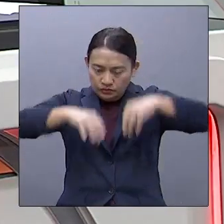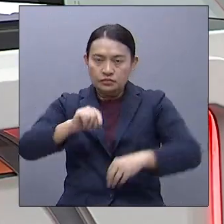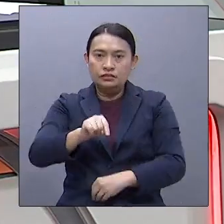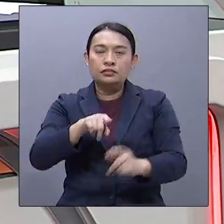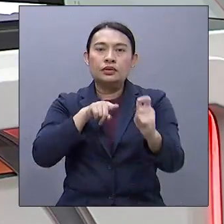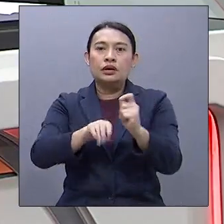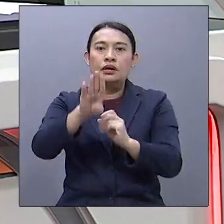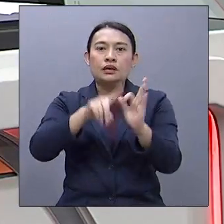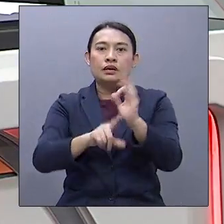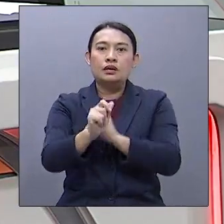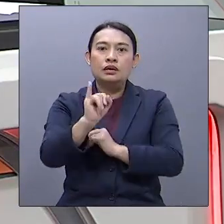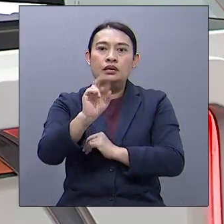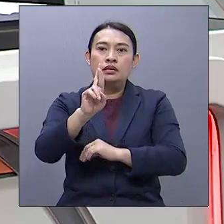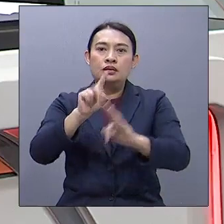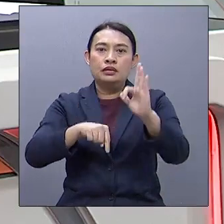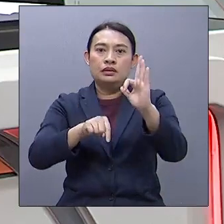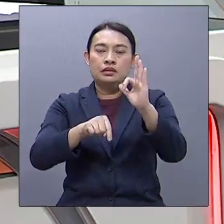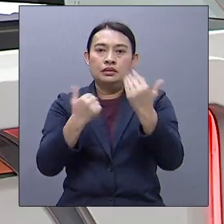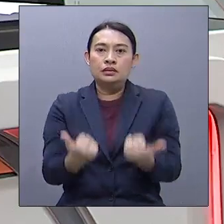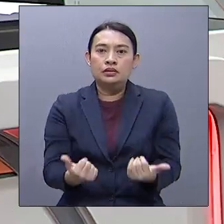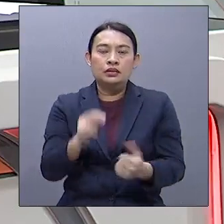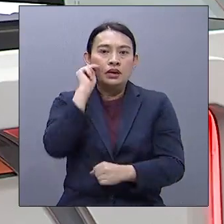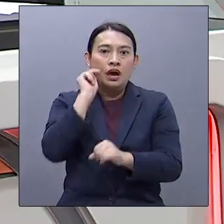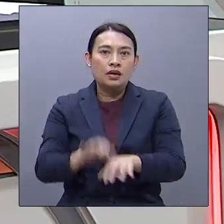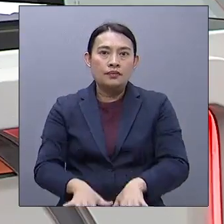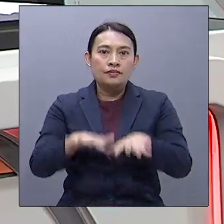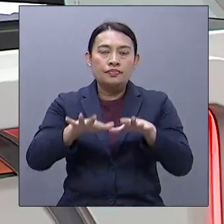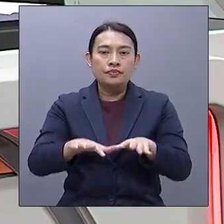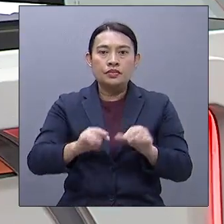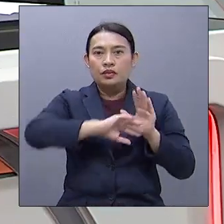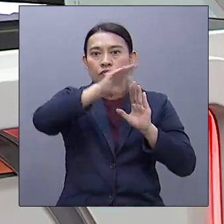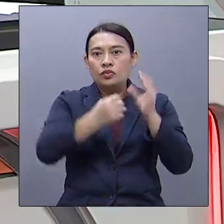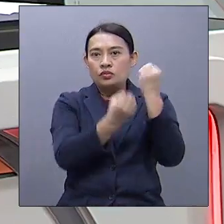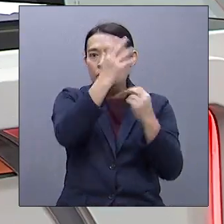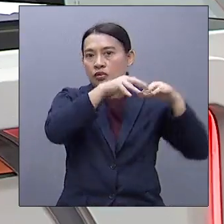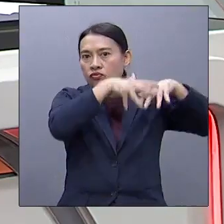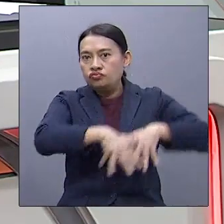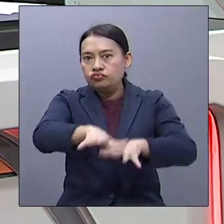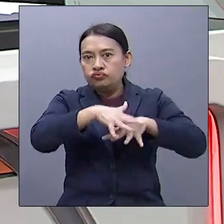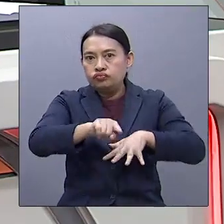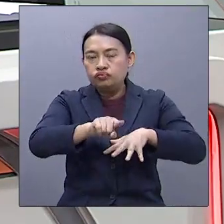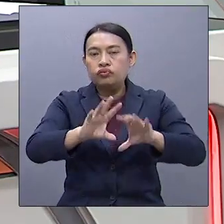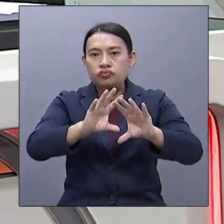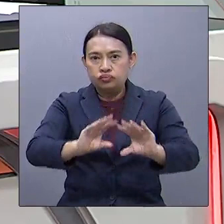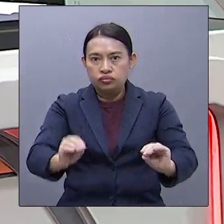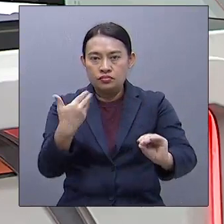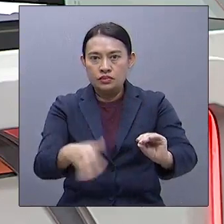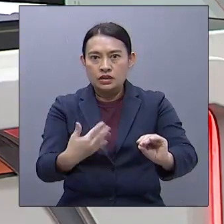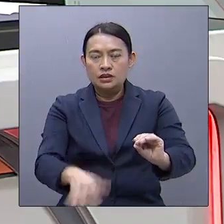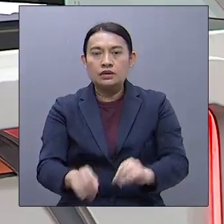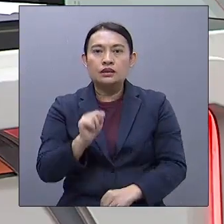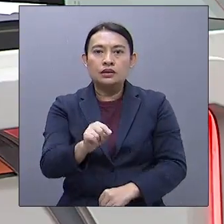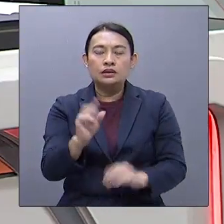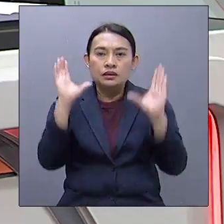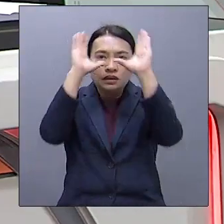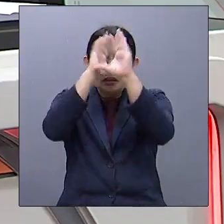ที่อำเภอบ่อไร่ค่ะตอนนี้เนี่ยสถานการณ์น้ำท่วมขังน้ำป่าฉับพลันเนี่ยดูเหมือนจะคลี่คลายลงไปแต่เมื่อคืนนี้ค่ะเป็นอีกคืนนึ